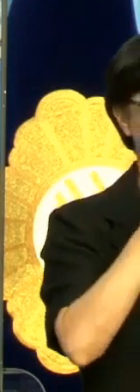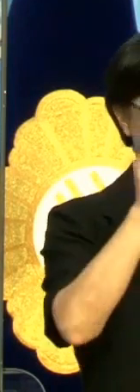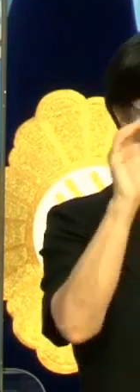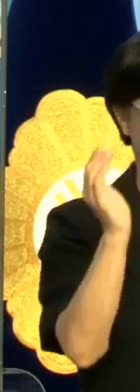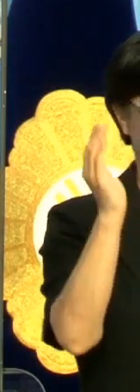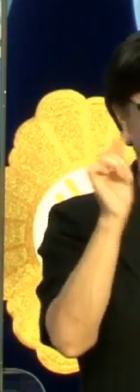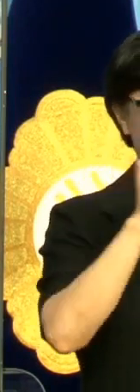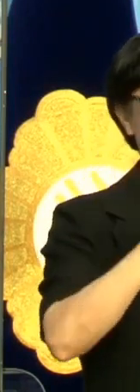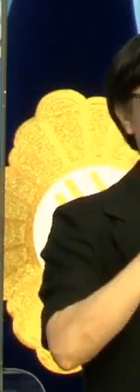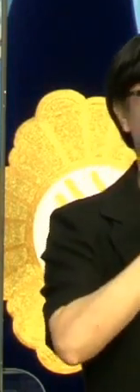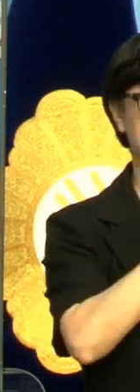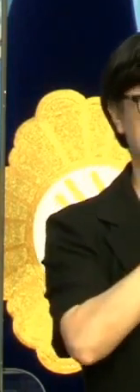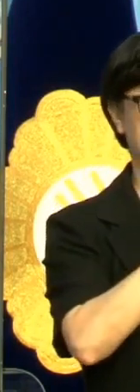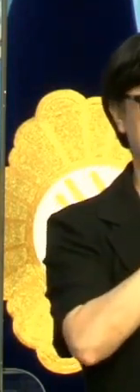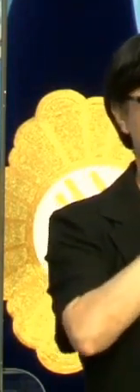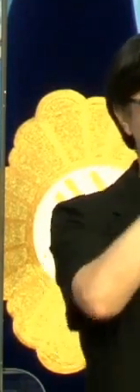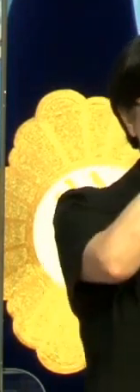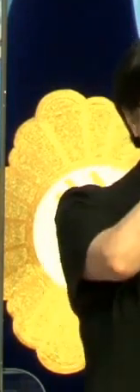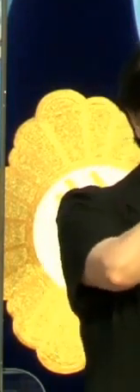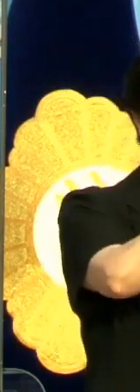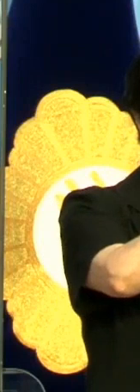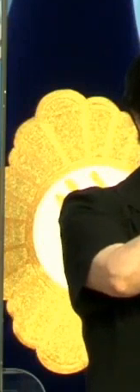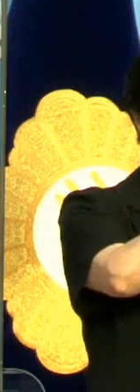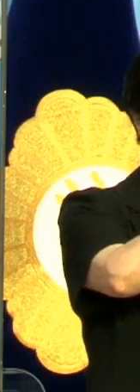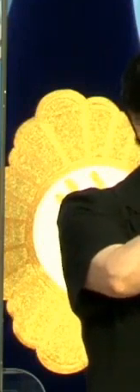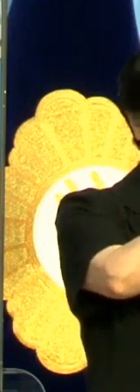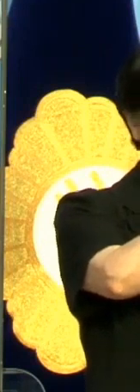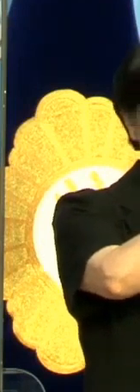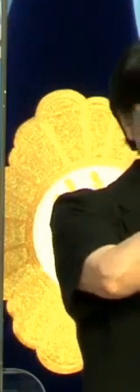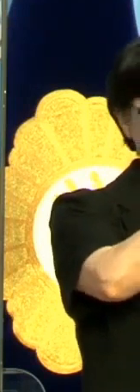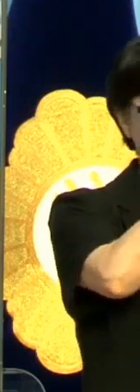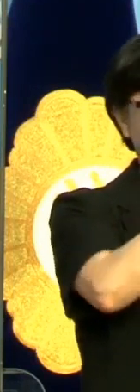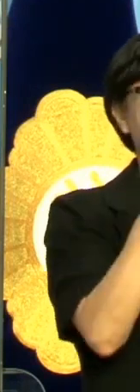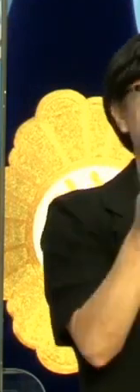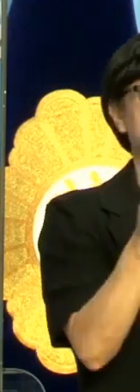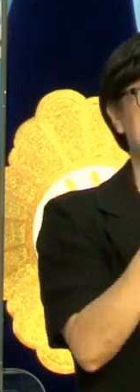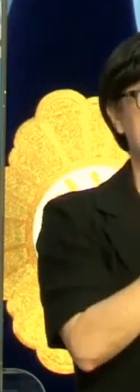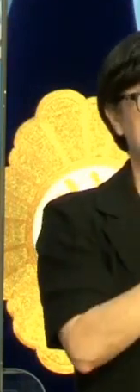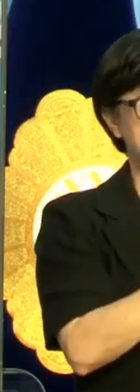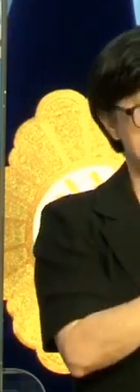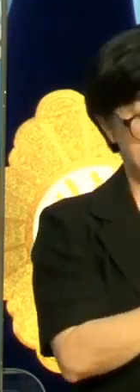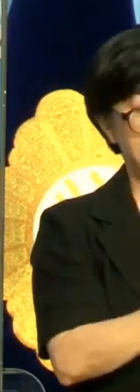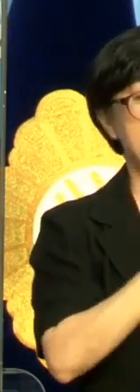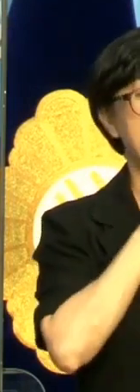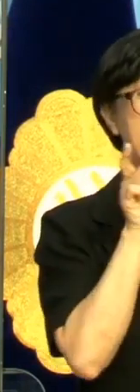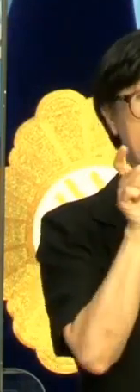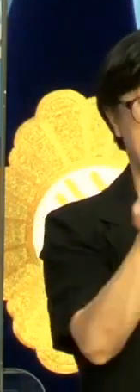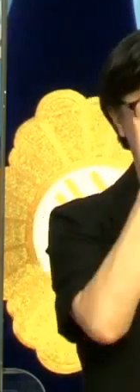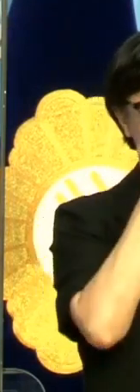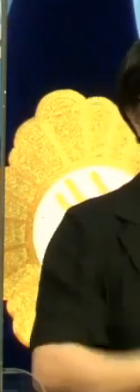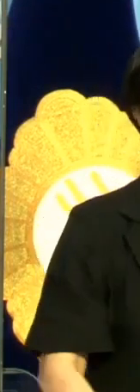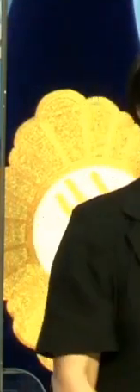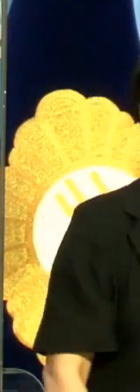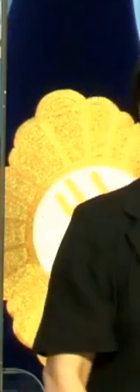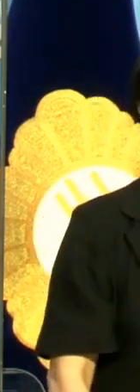부대 연락하여 허가권 자로부터 귀 데 필요한 기간을 허가 받아야 한다 이렇게 명시되어 있습니다